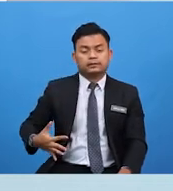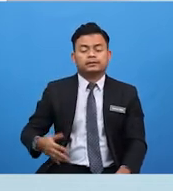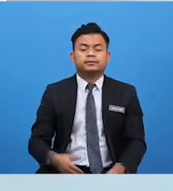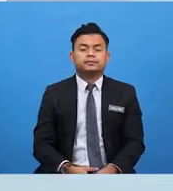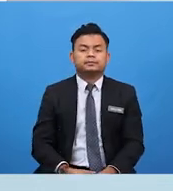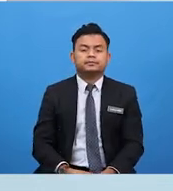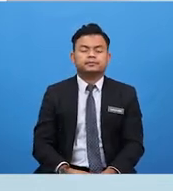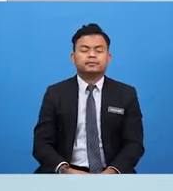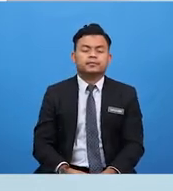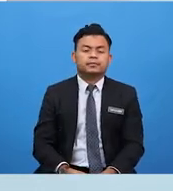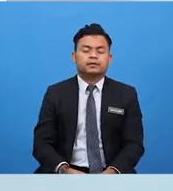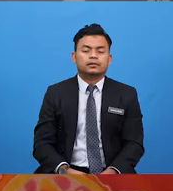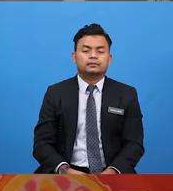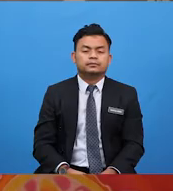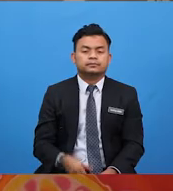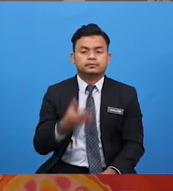batik.